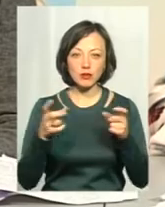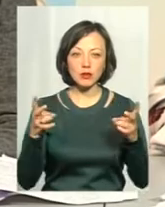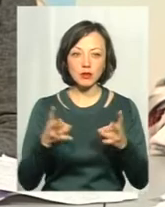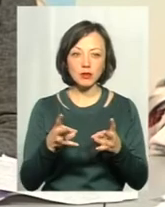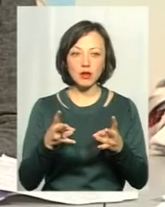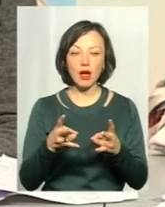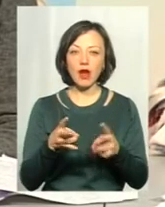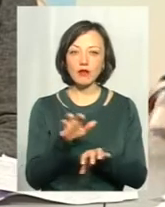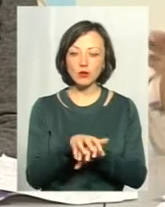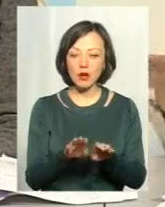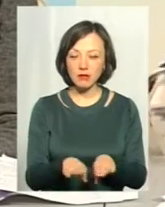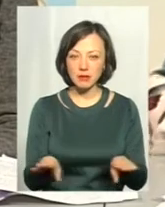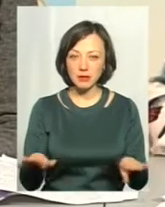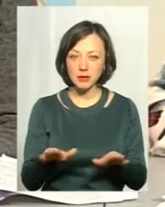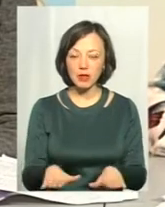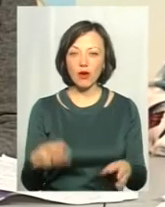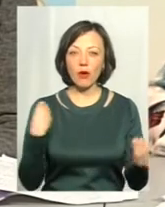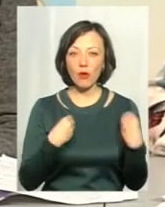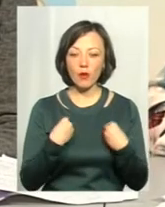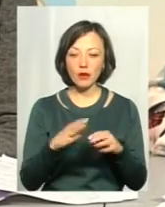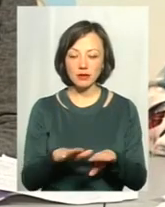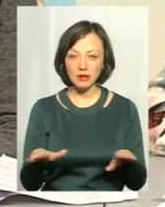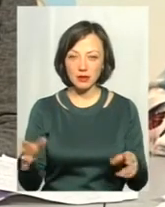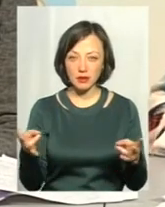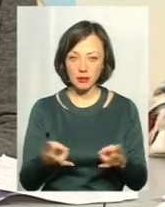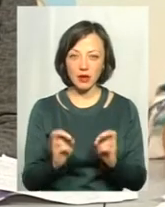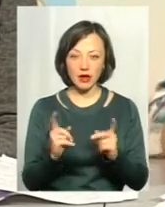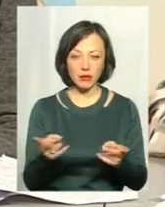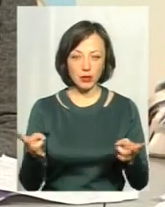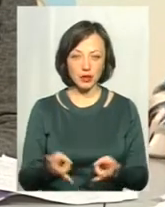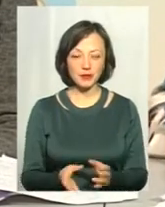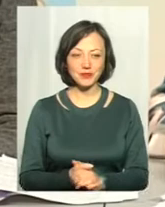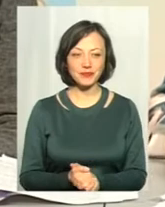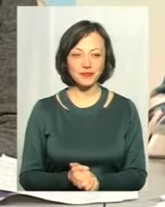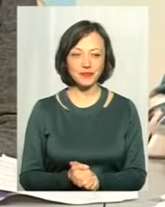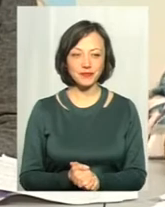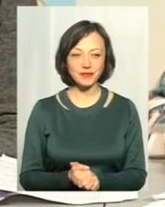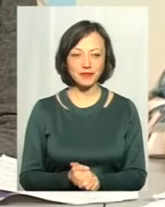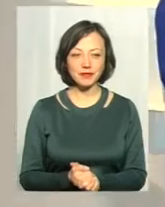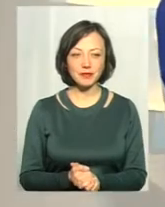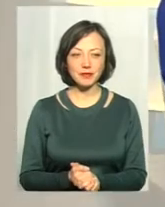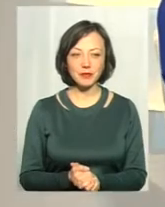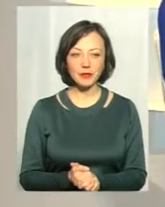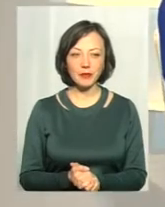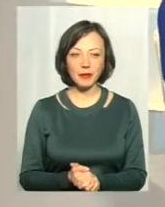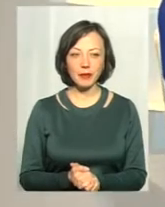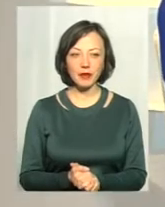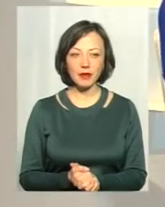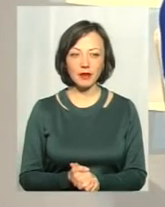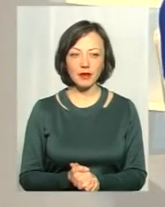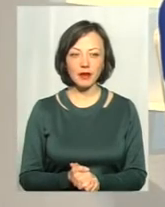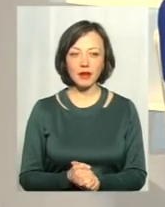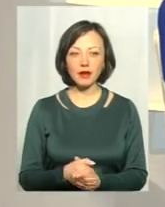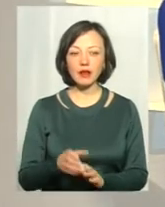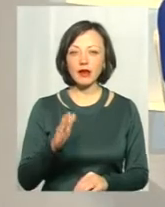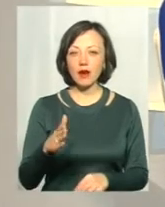обув складати на місця, потрібно одяг складати так, як потрібно. І коли ми поводимо... зараз розвіюєте той стереотип, що ці діти повільно